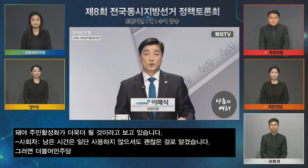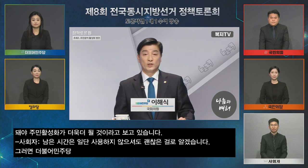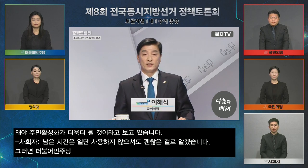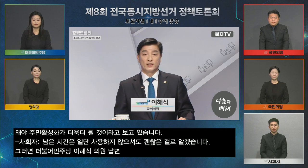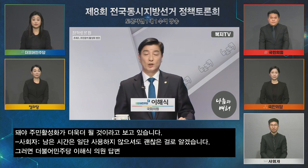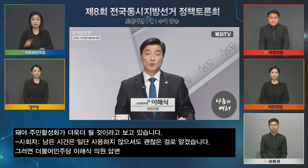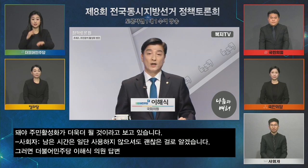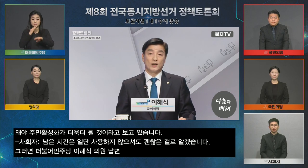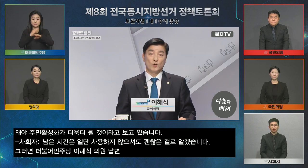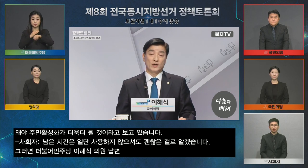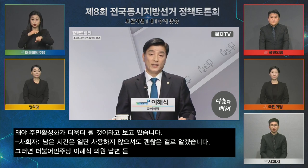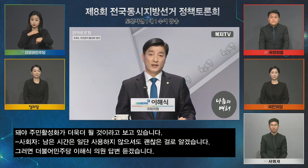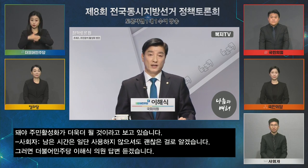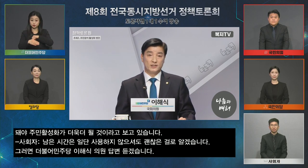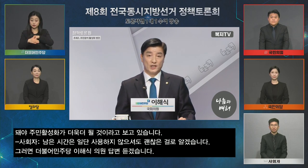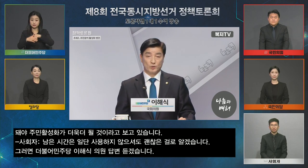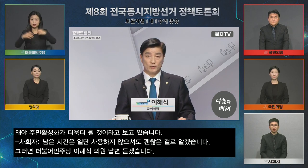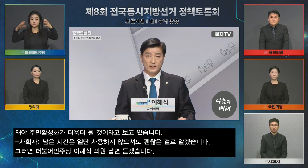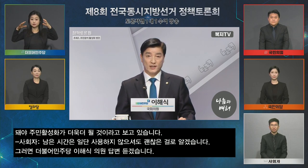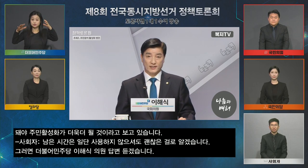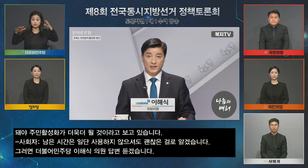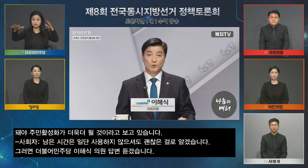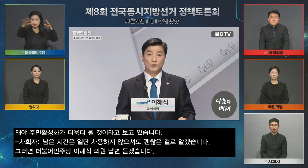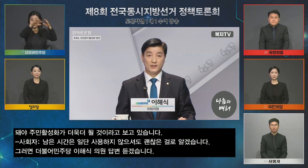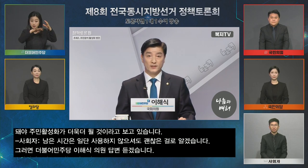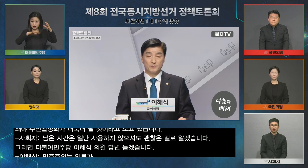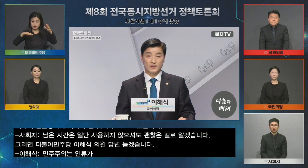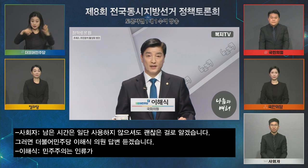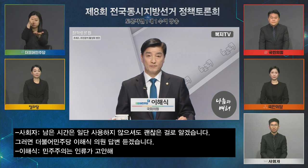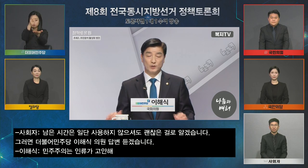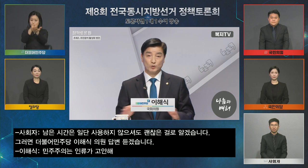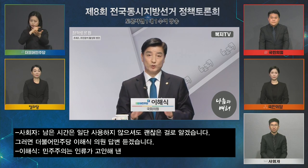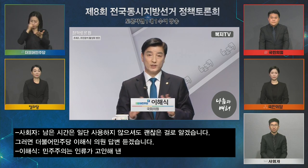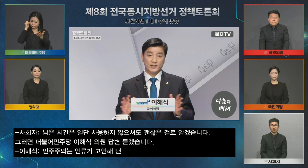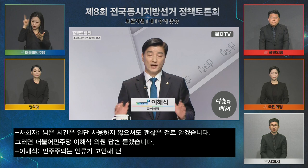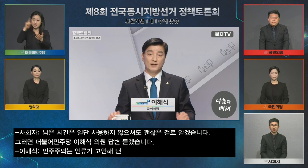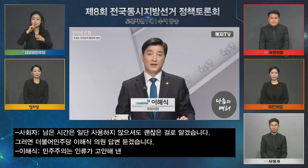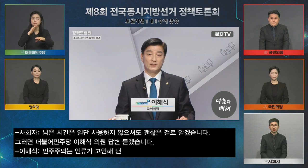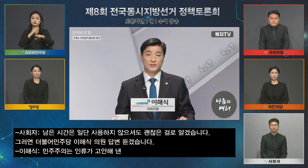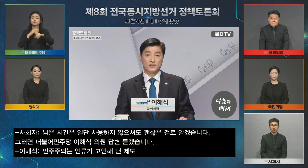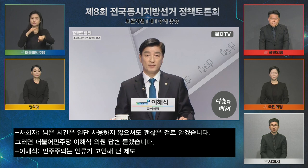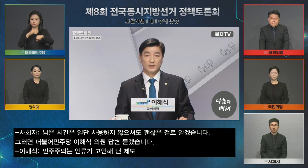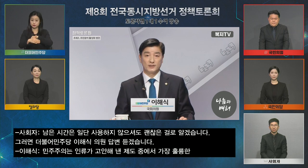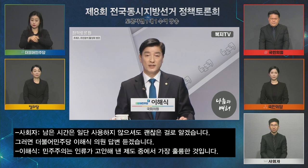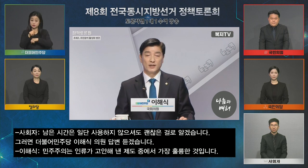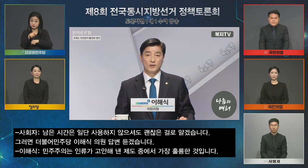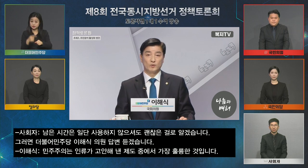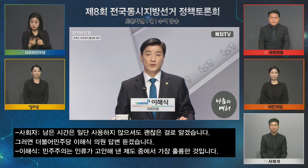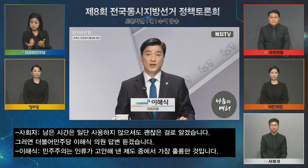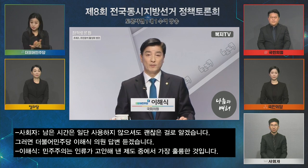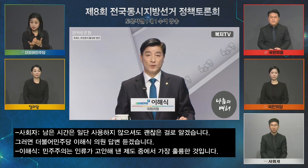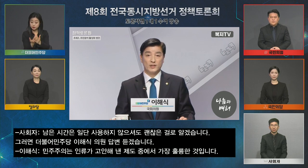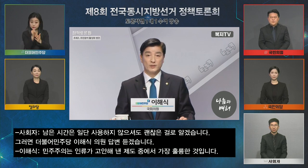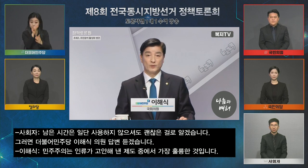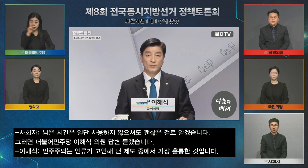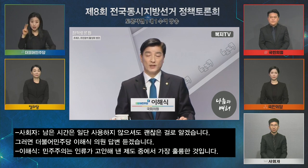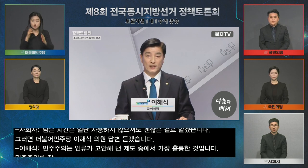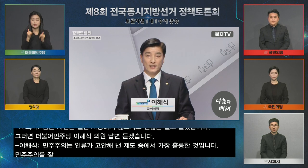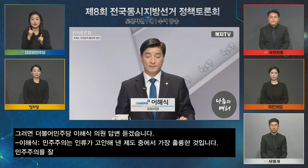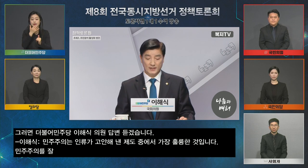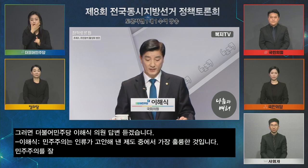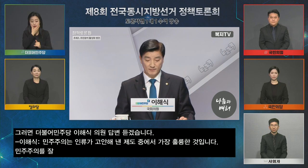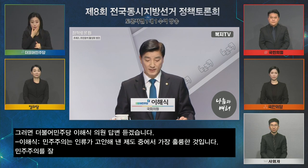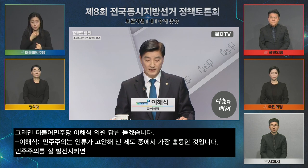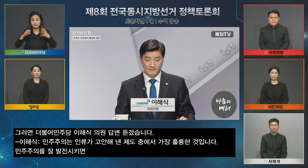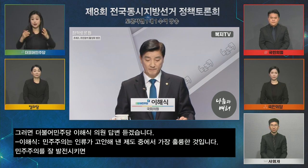민주주의는 인류가 공안해낸 제도 중에서 가장 훌륭한 것입니다. 민주주의를 잘 발전시키면 국민이 행복해지고